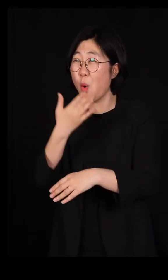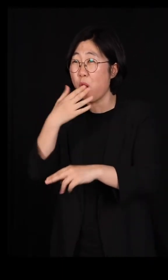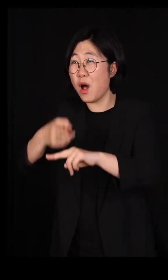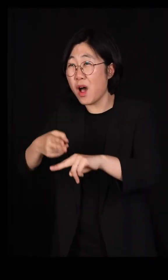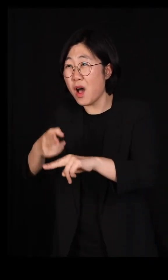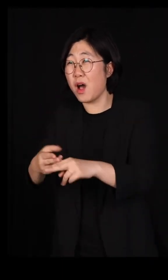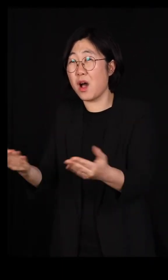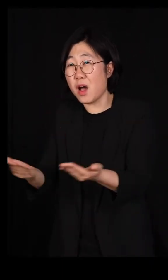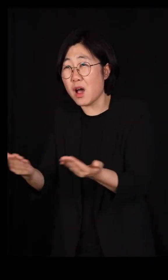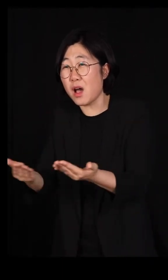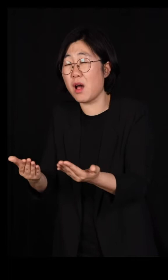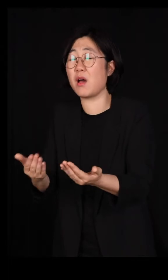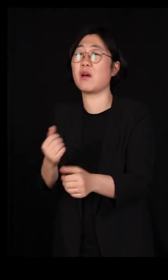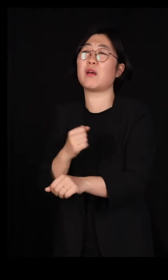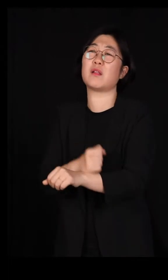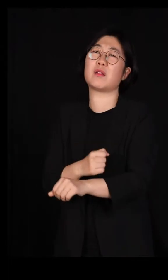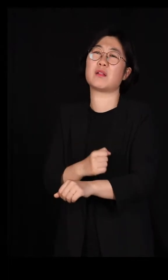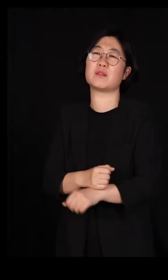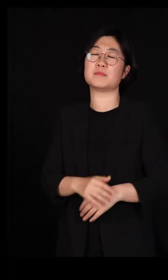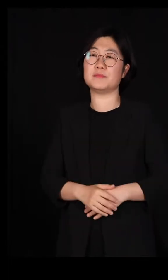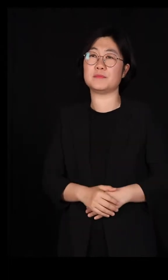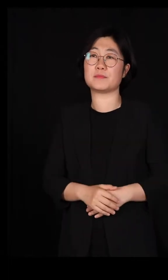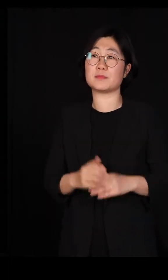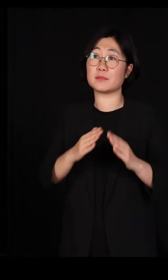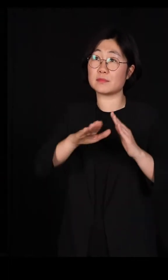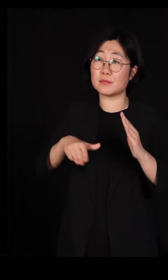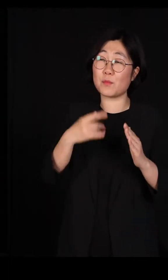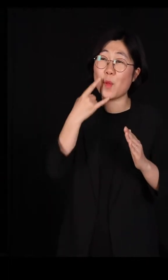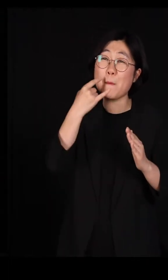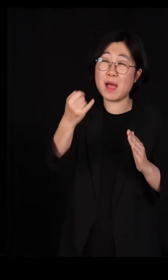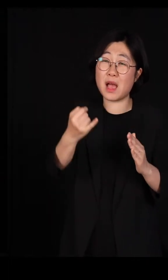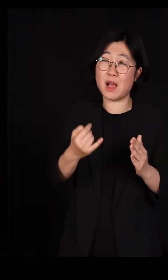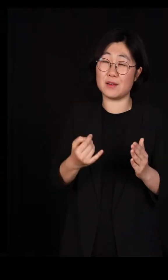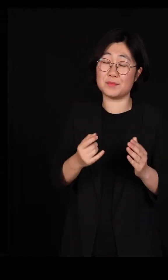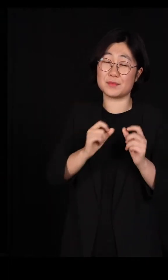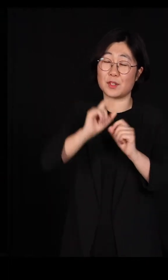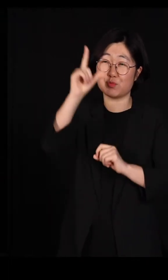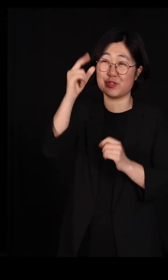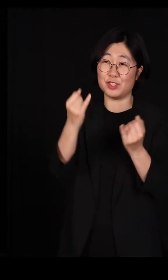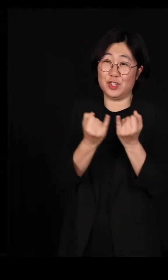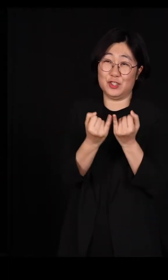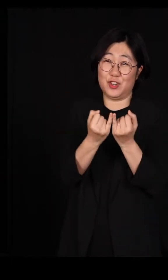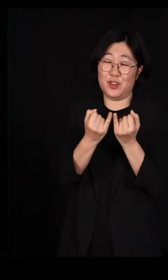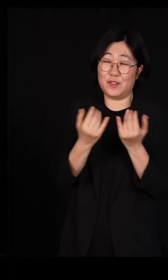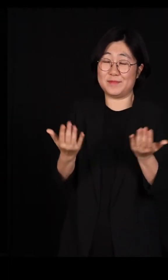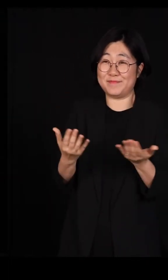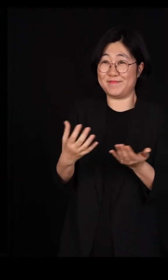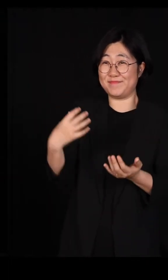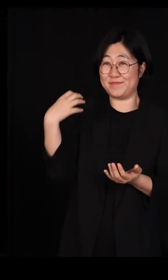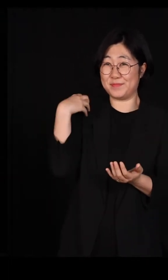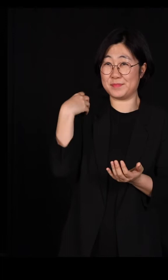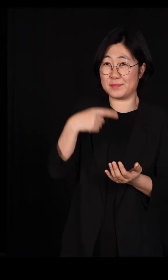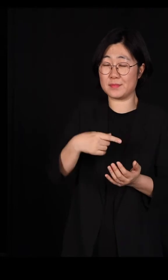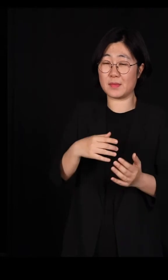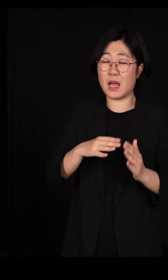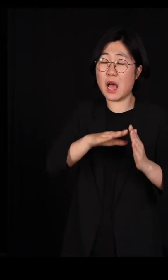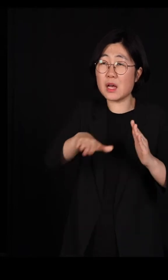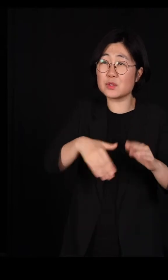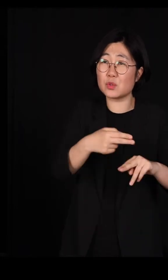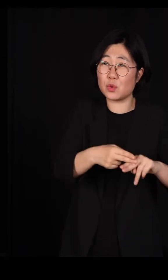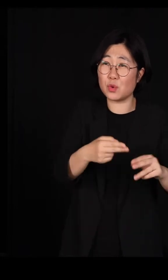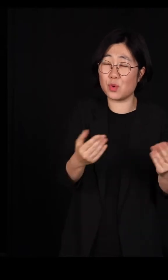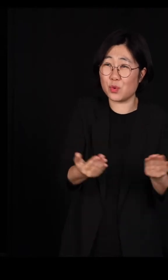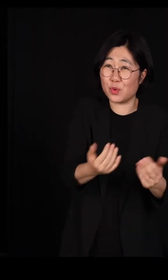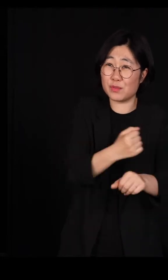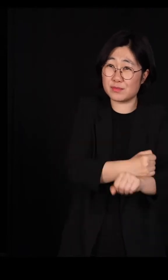급식 노동자로서 노동을 합니다. 우리가 집 안에서 엄마의 그 대부분 여성이 하는 그 모든 가사